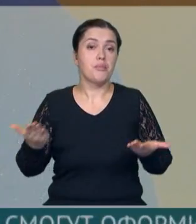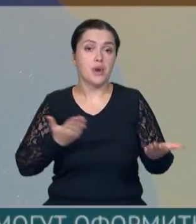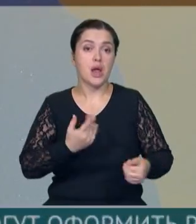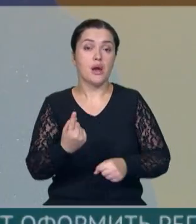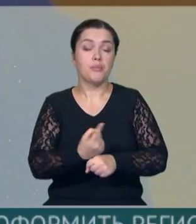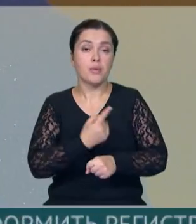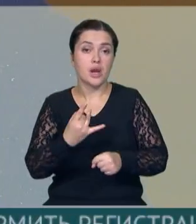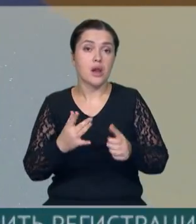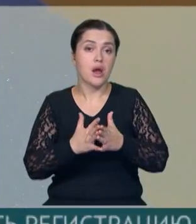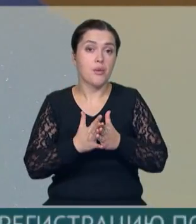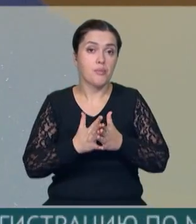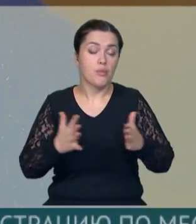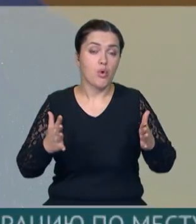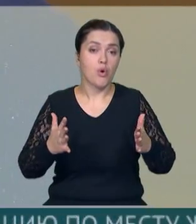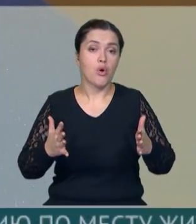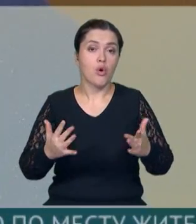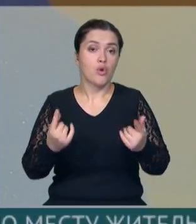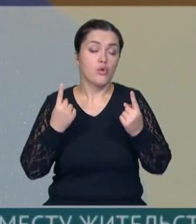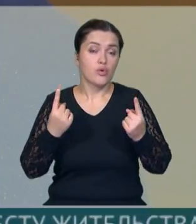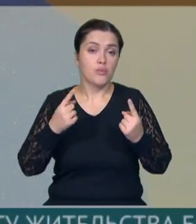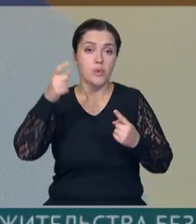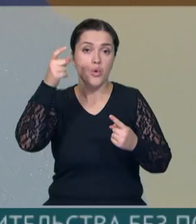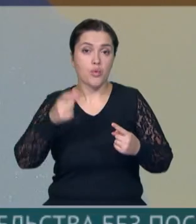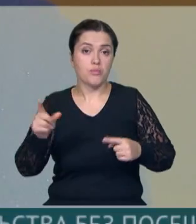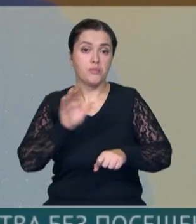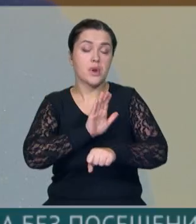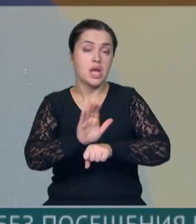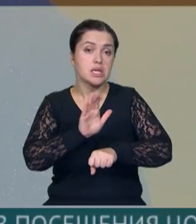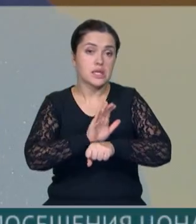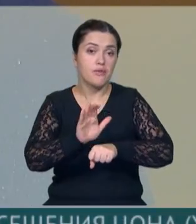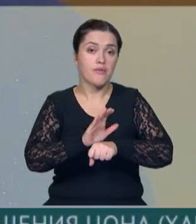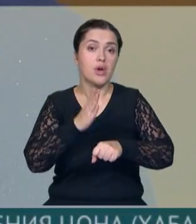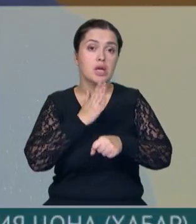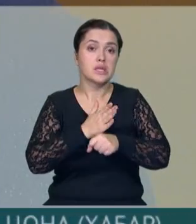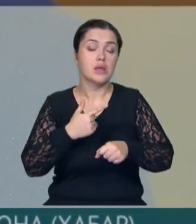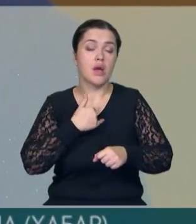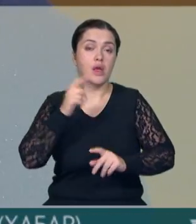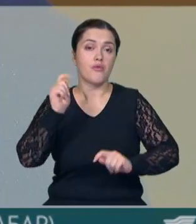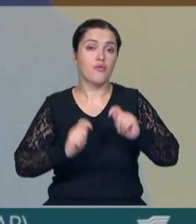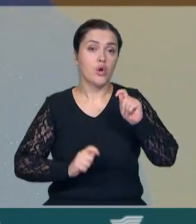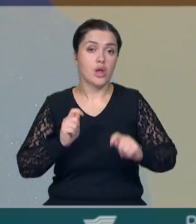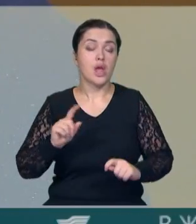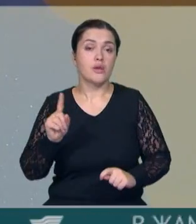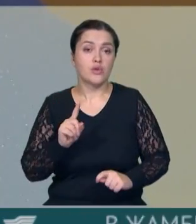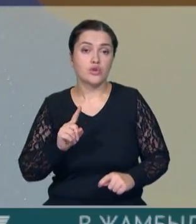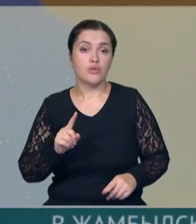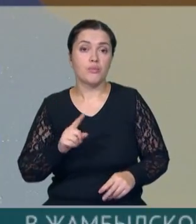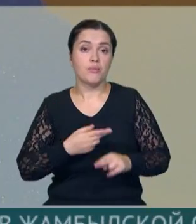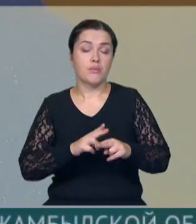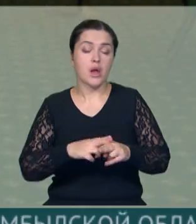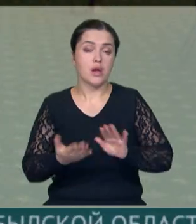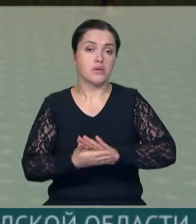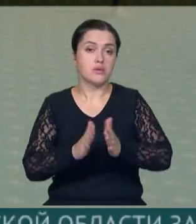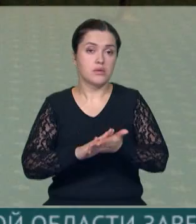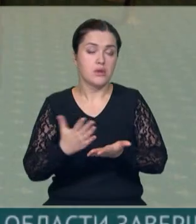наверное, такое большое количество производителей, поставщиков на наш форум, хотя он был всегда ритейлеров, да, для того, чтобы на самом деле состоялись эти большие